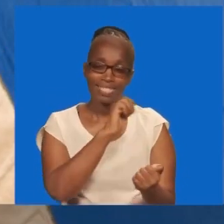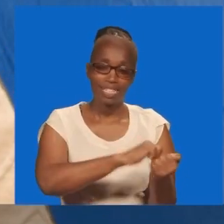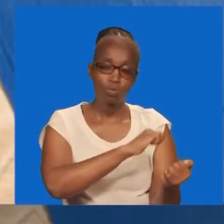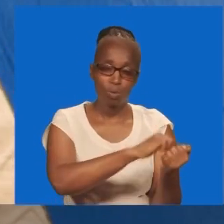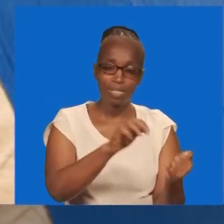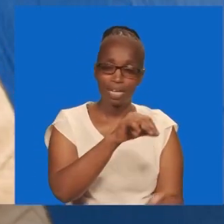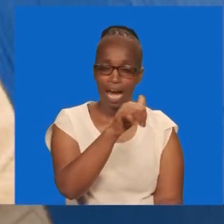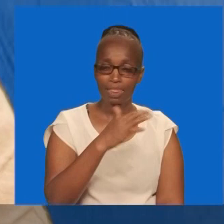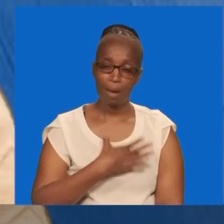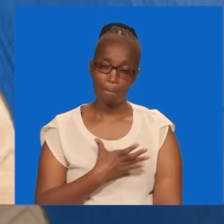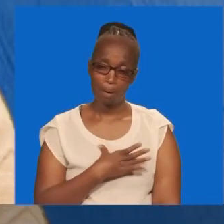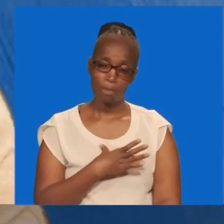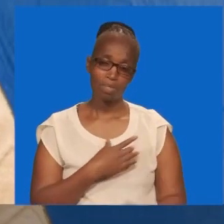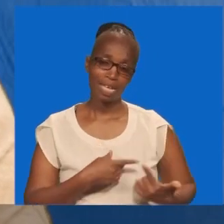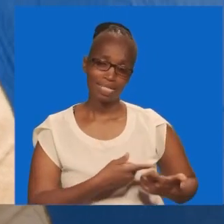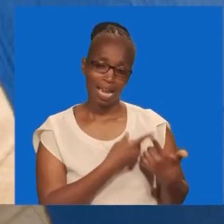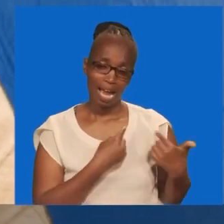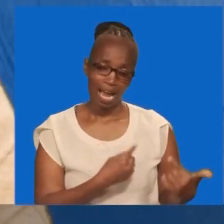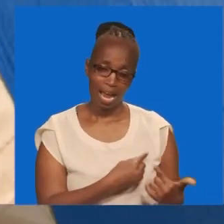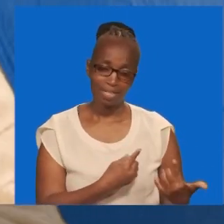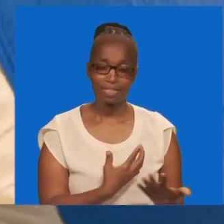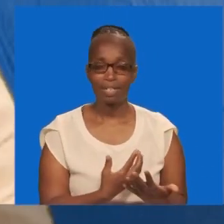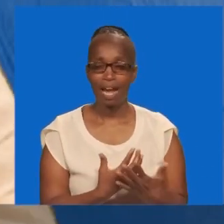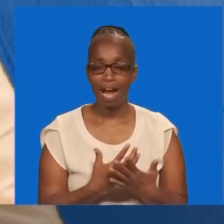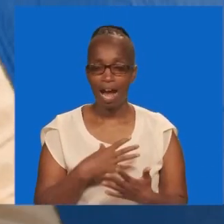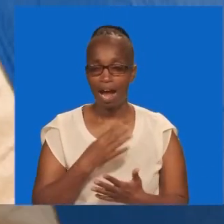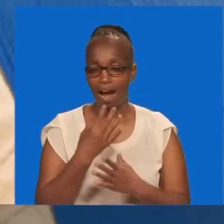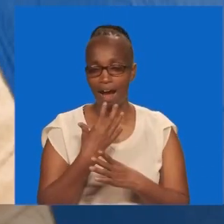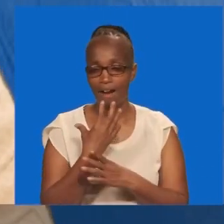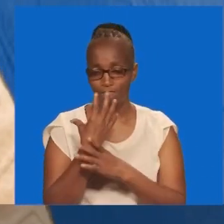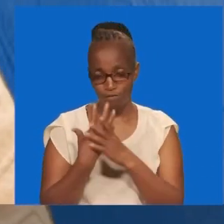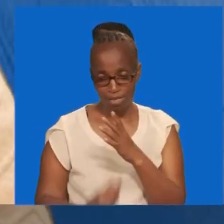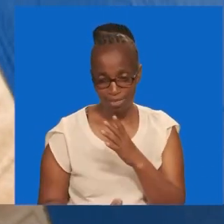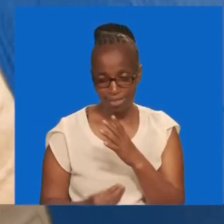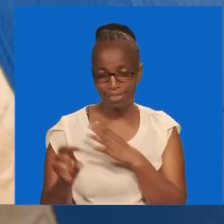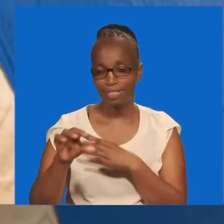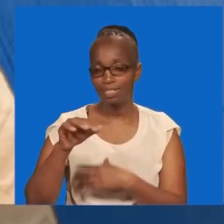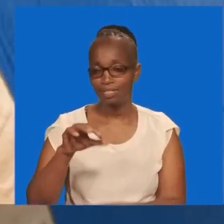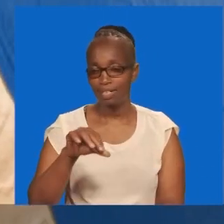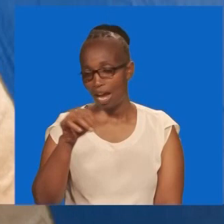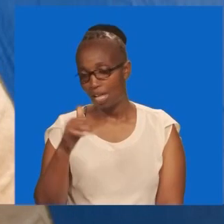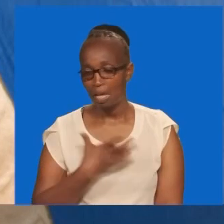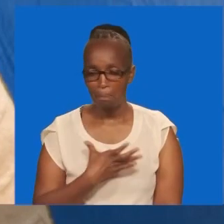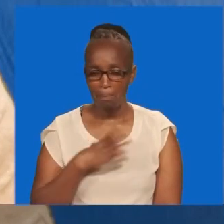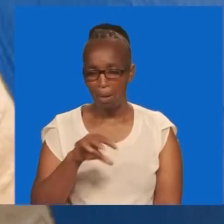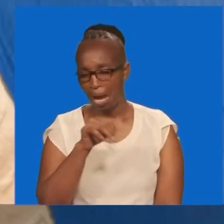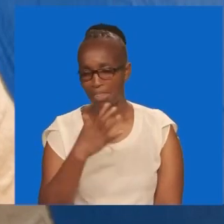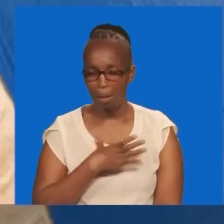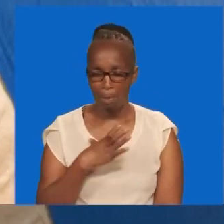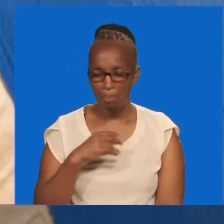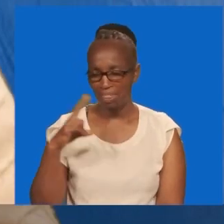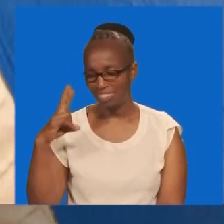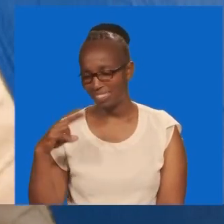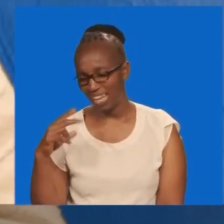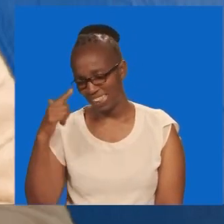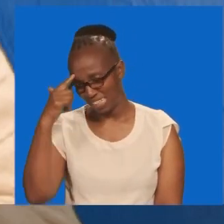kuumiza wengine kiroho. Na hata kama ni nini hata wafanyie nini, yani wanakuonyesha tu ni madharau, ni